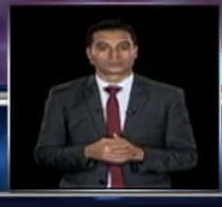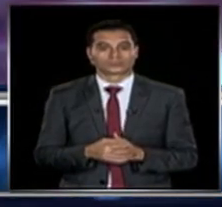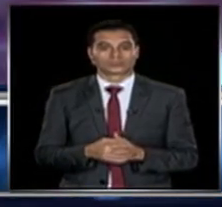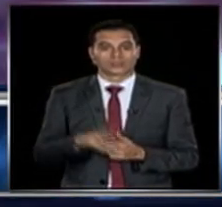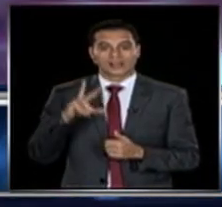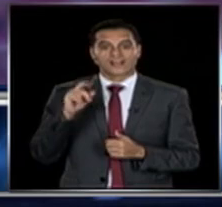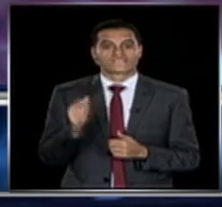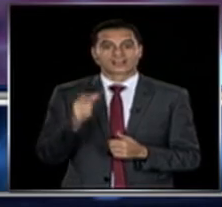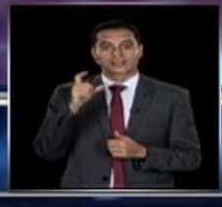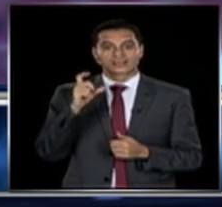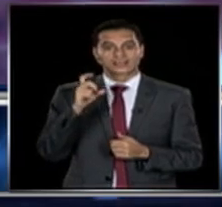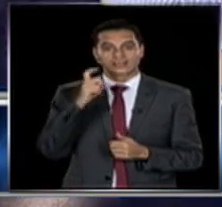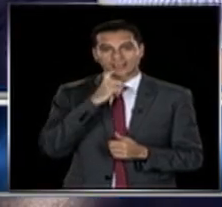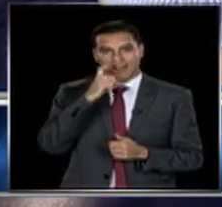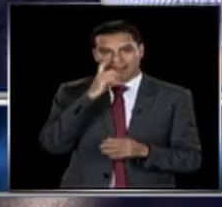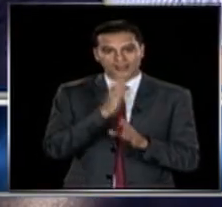الفنانة يسرى اللوزي.